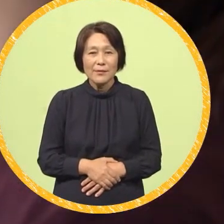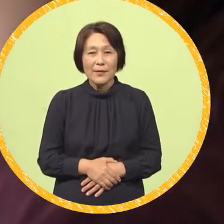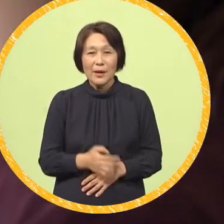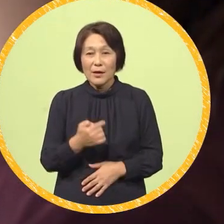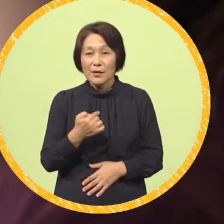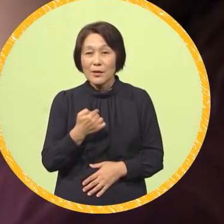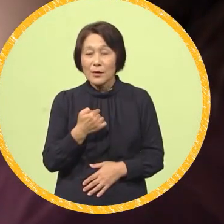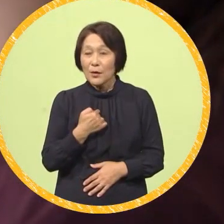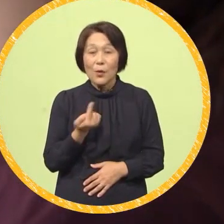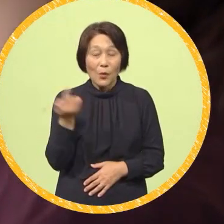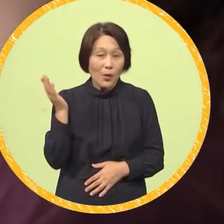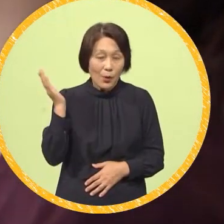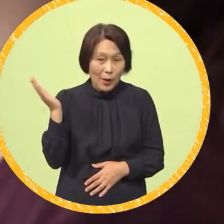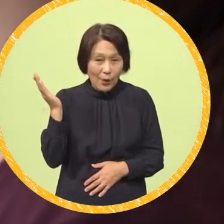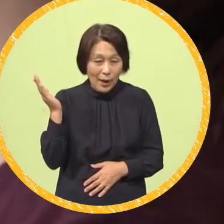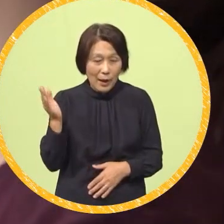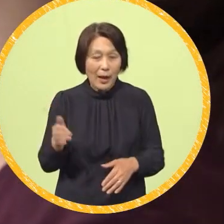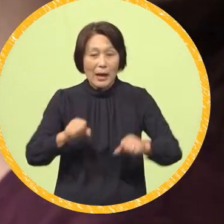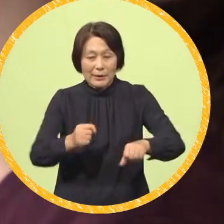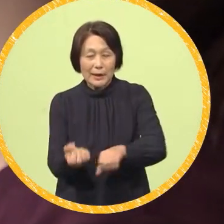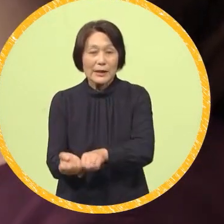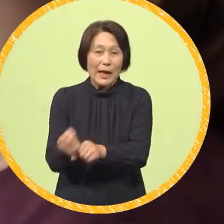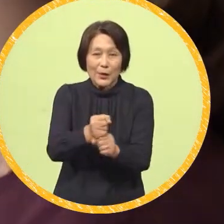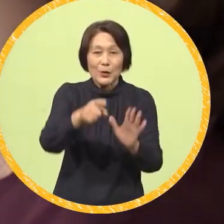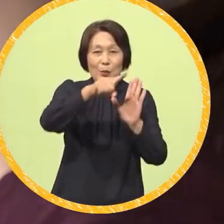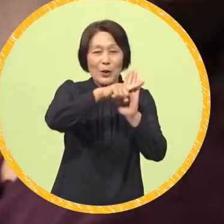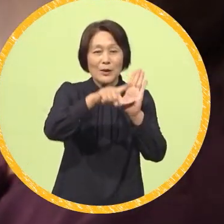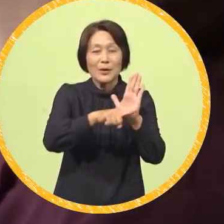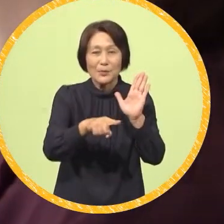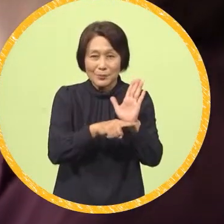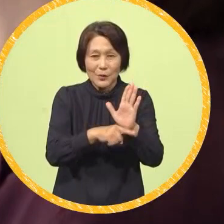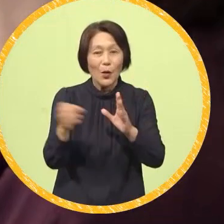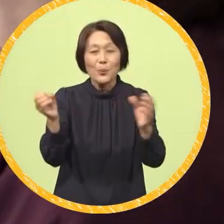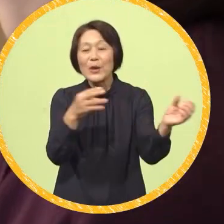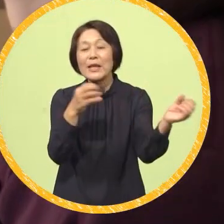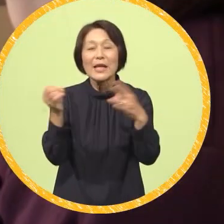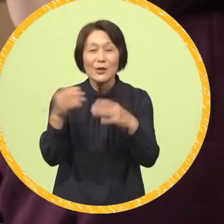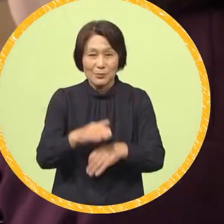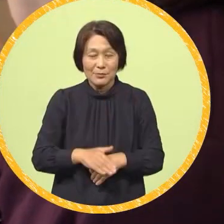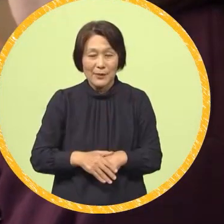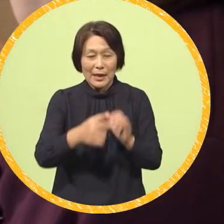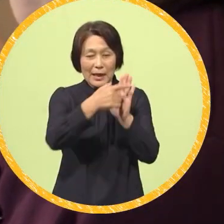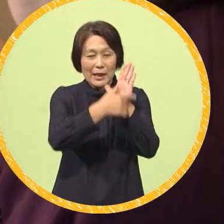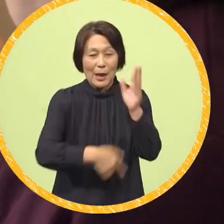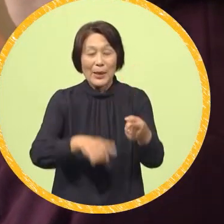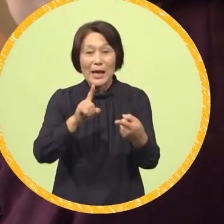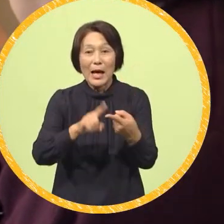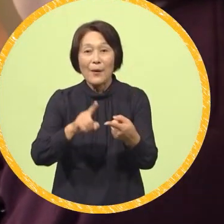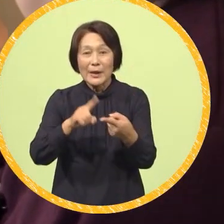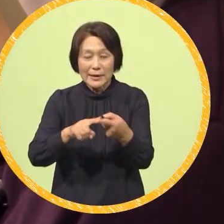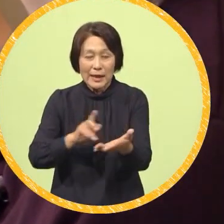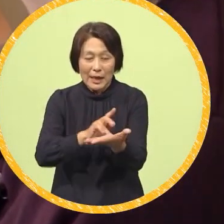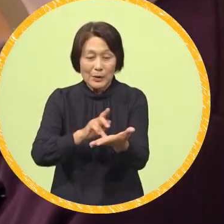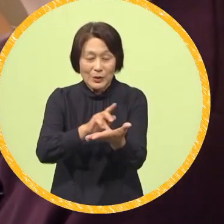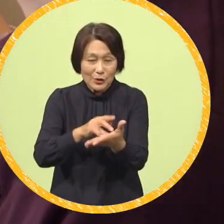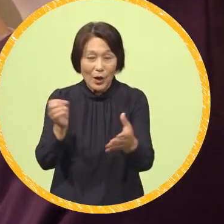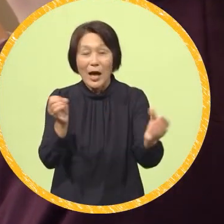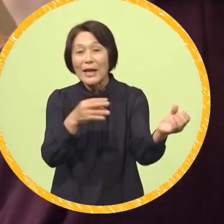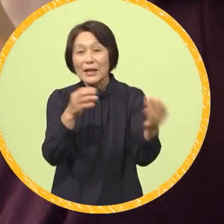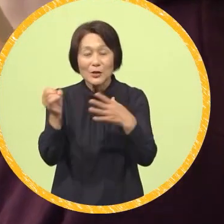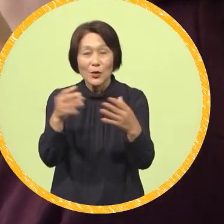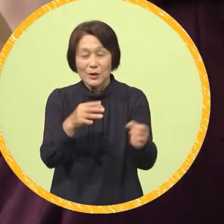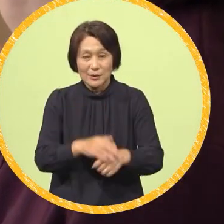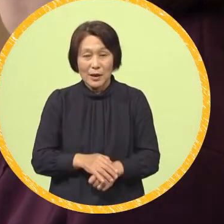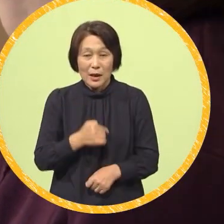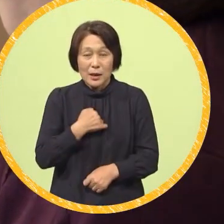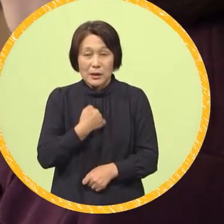私も行っているこれは回復プログラムの一つ、ステップミーティングです。テーマに沿った薬物に関係する話を語ることで